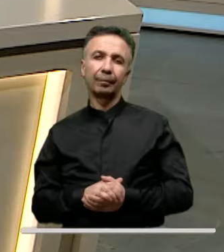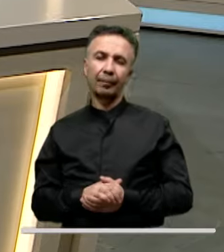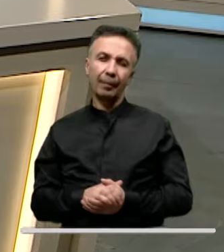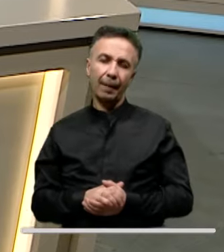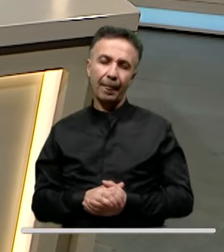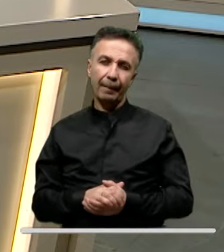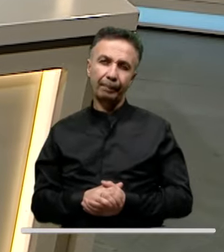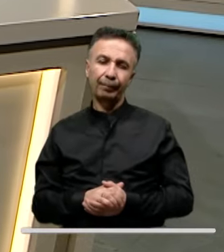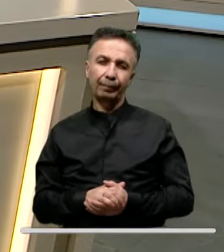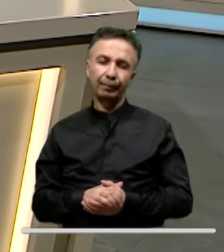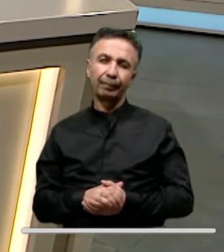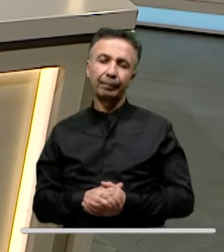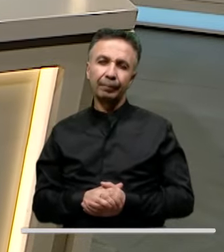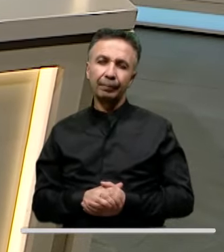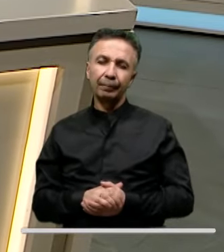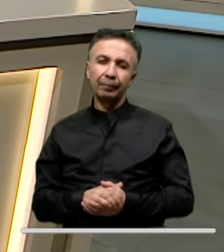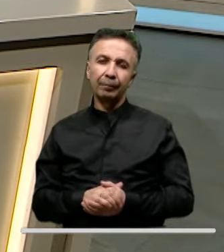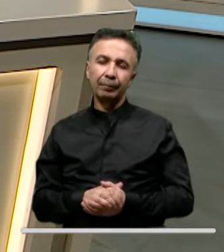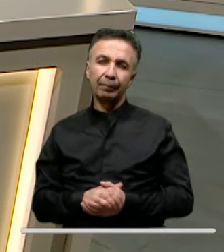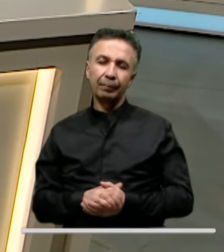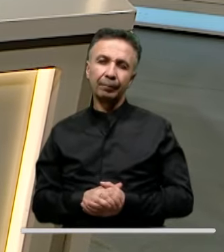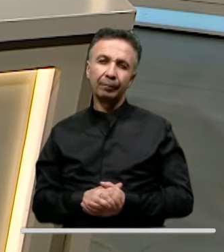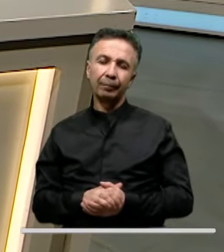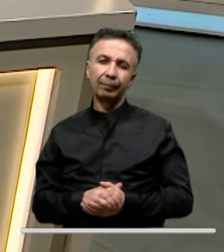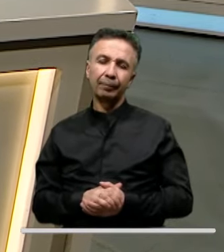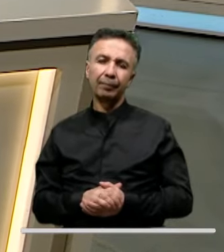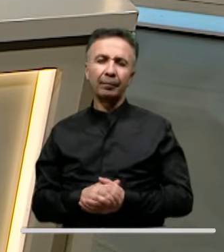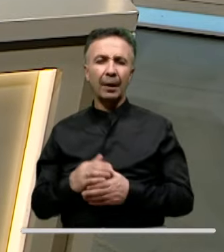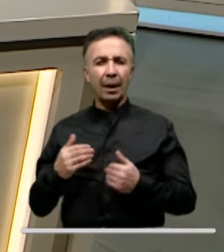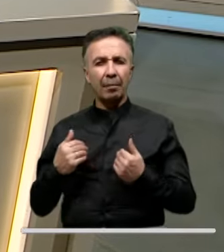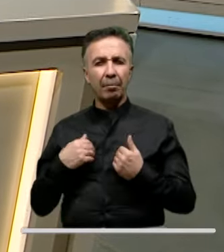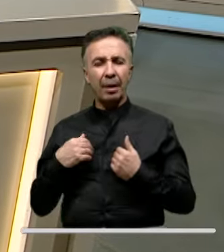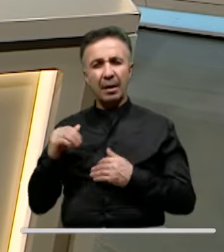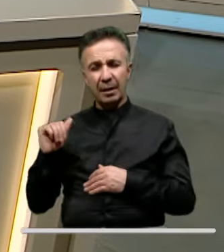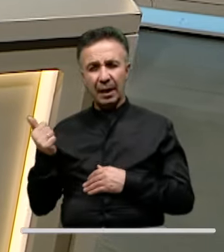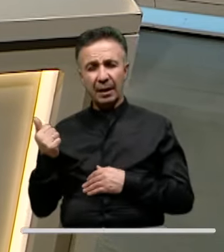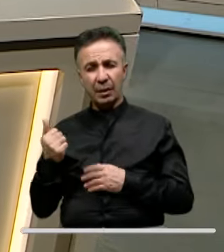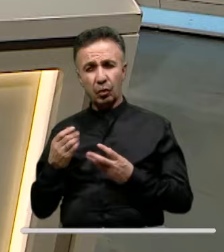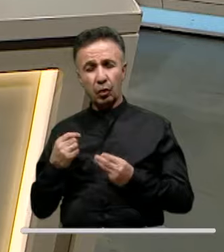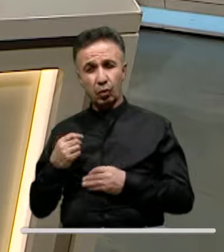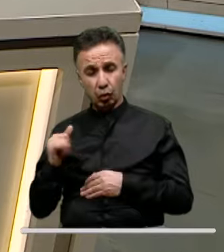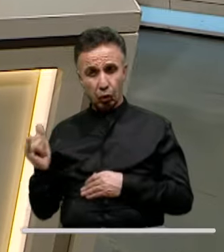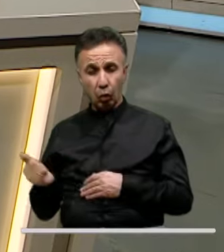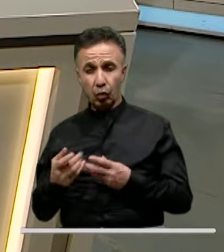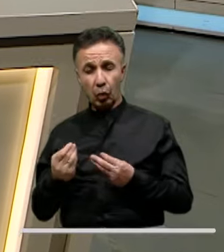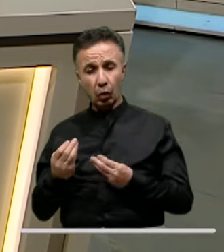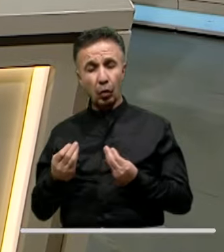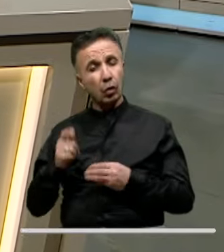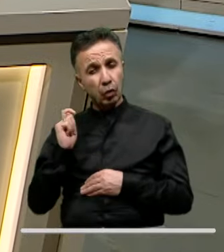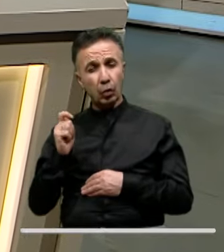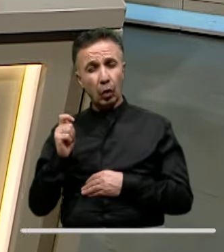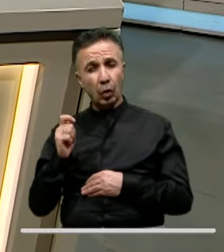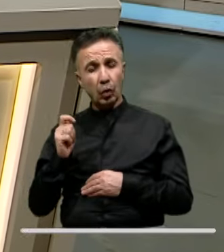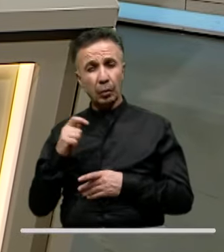afiyet dileriz. Hayırlı akşamlar. Şimdi şunu diyebilir miyiz? Ya ben yarın yoğun bir gün geçireceğim. Biraz meşguliyetim fazla,